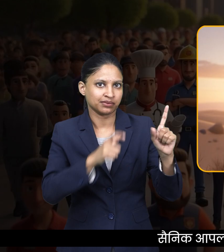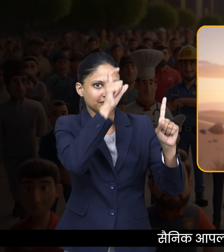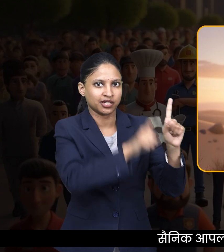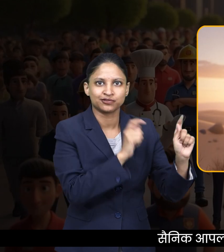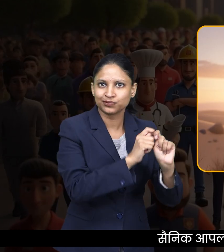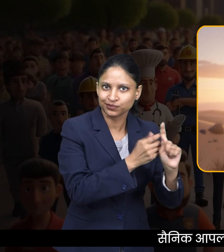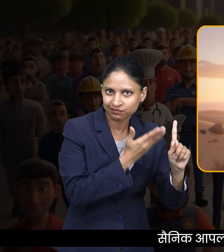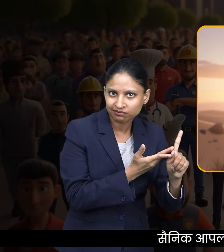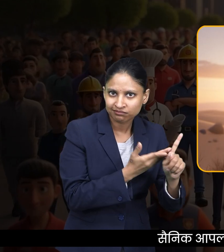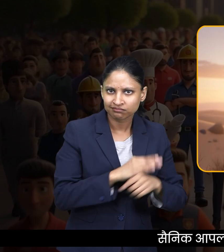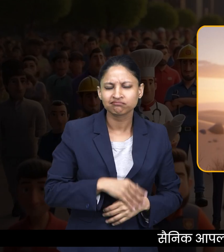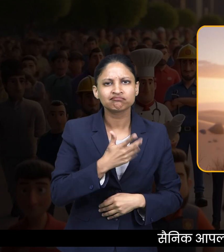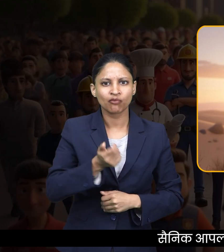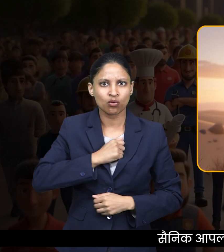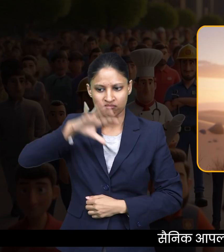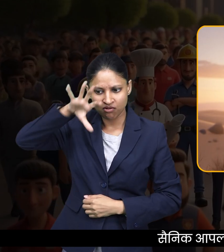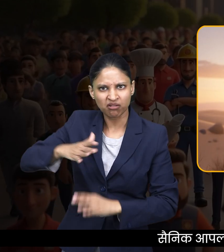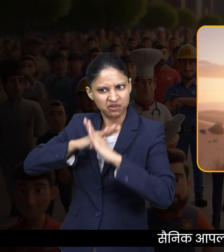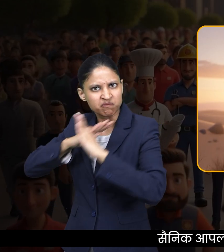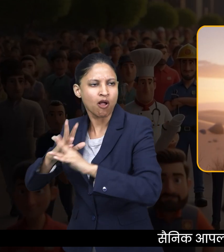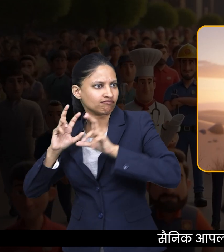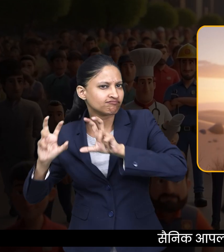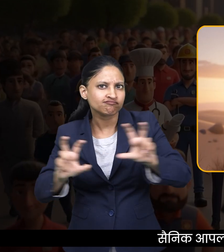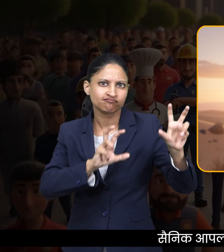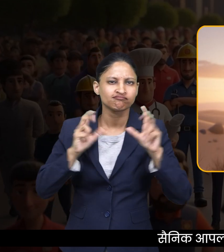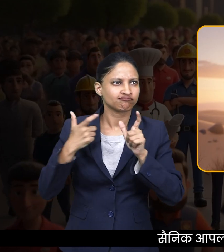सैनिक आपल्या देशाचे रक्षण करतात.